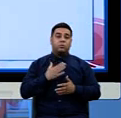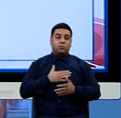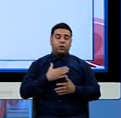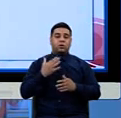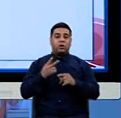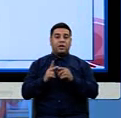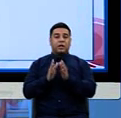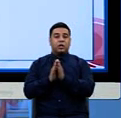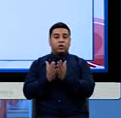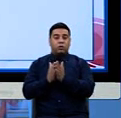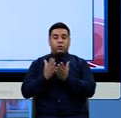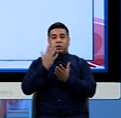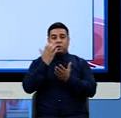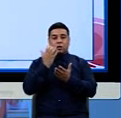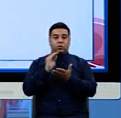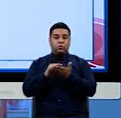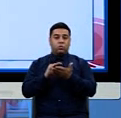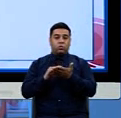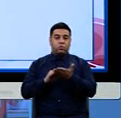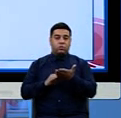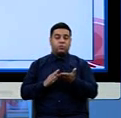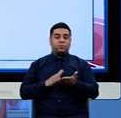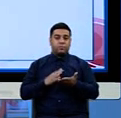men kitoblarni rasmini qo'ydim.